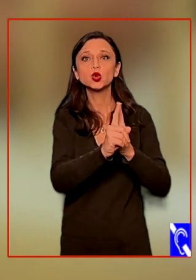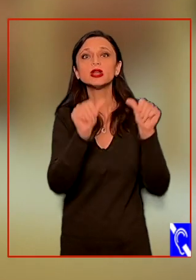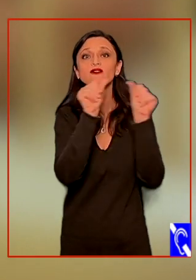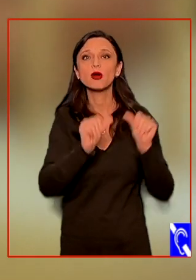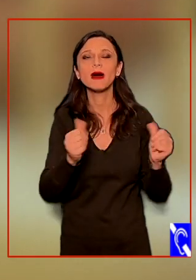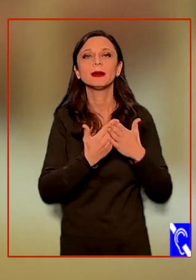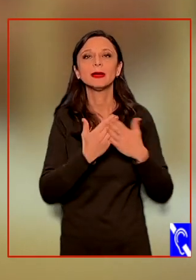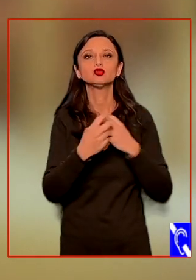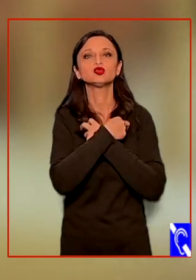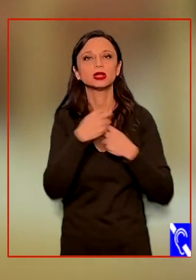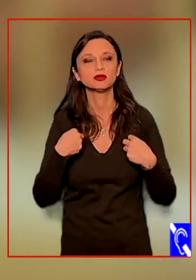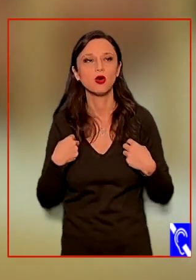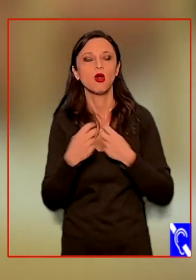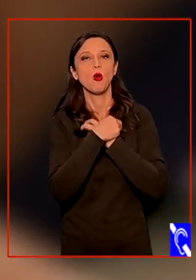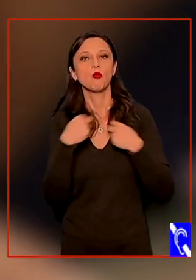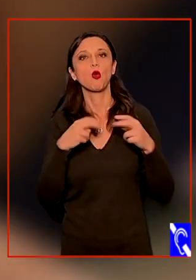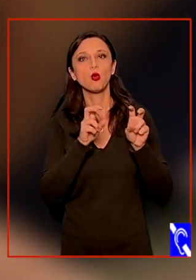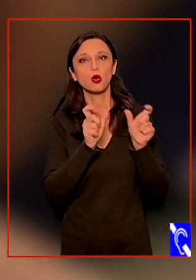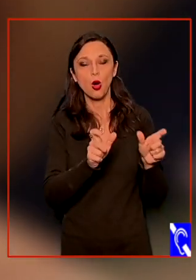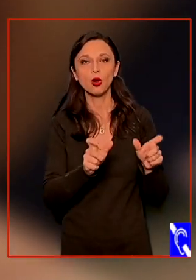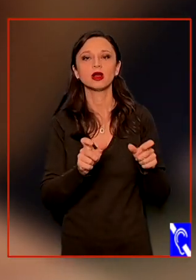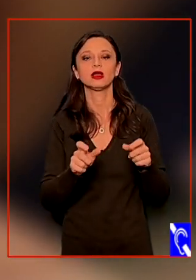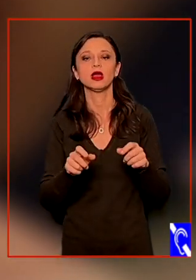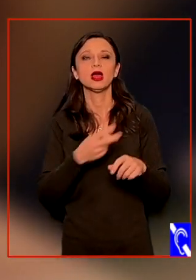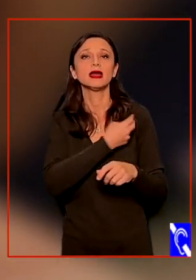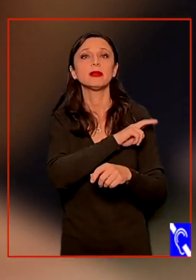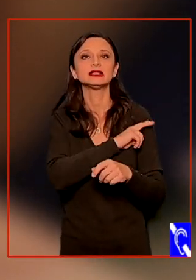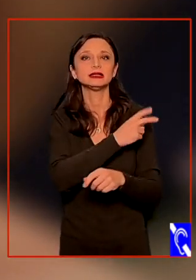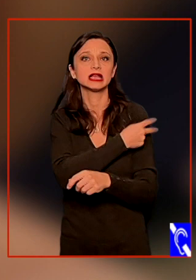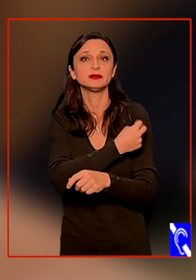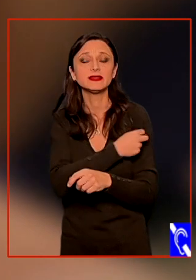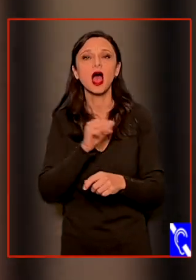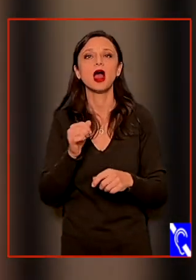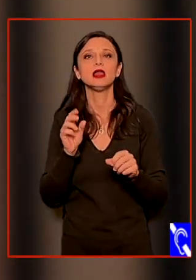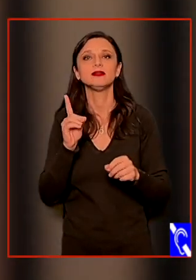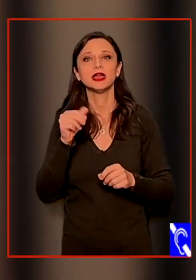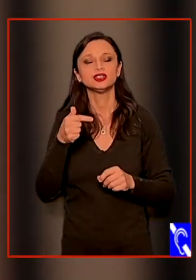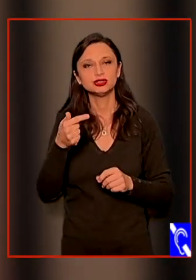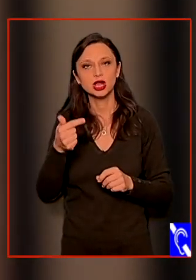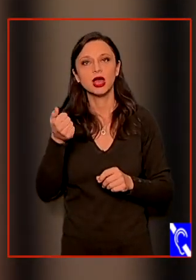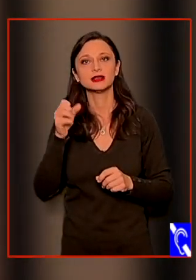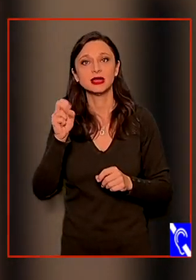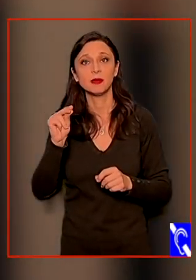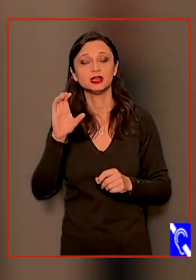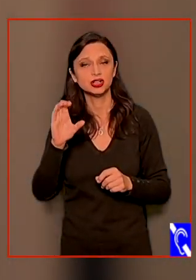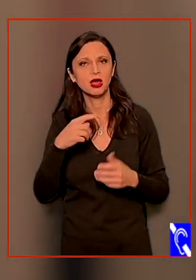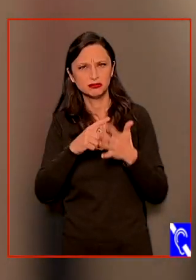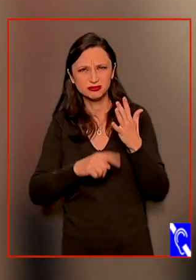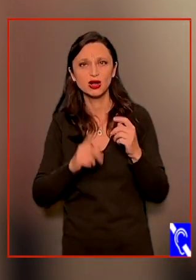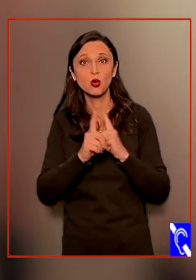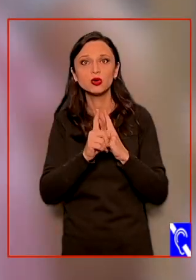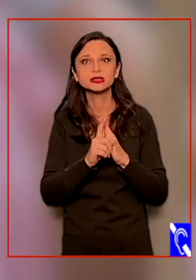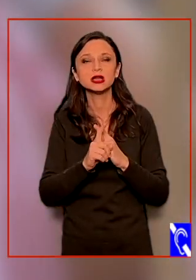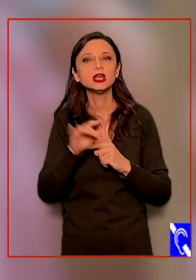pentru judecători, procurori, reprezentanții DGASPC-urilor și ai spitalelor. Știți câți judecători au răspuns invitațiilor